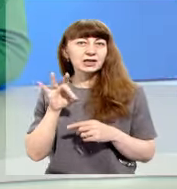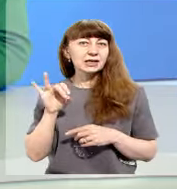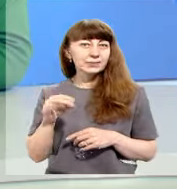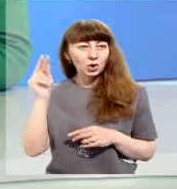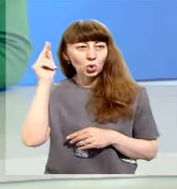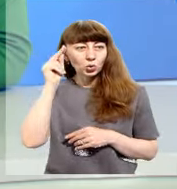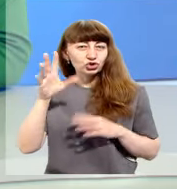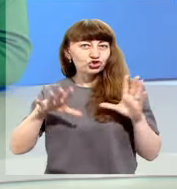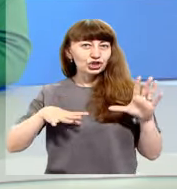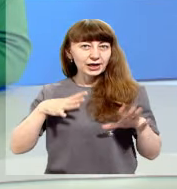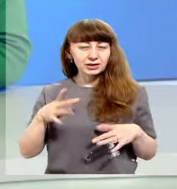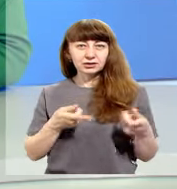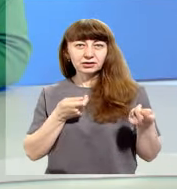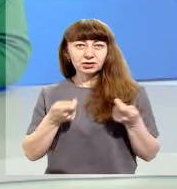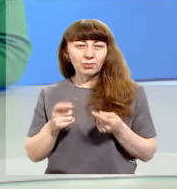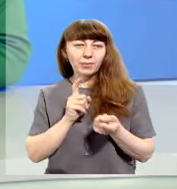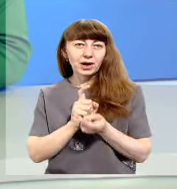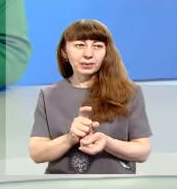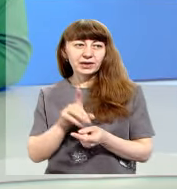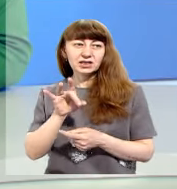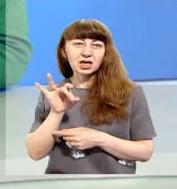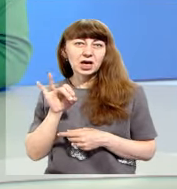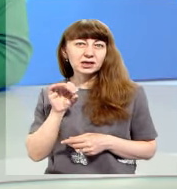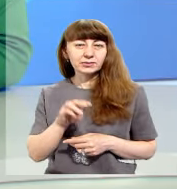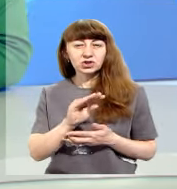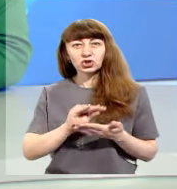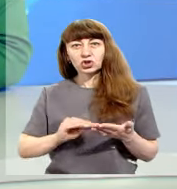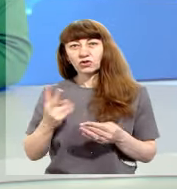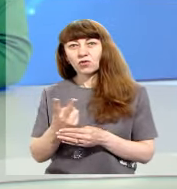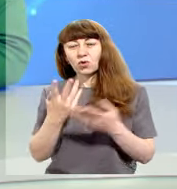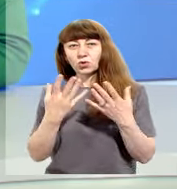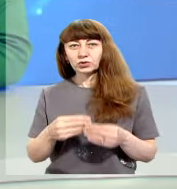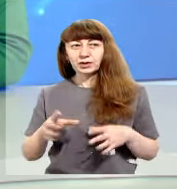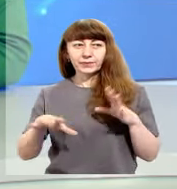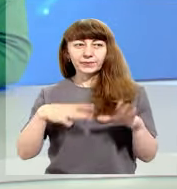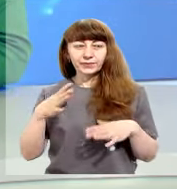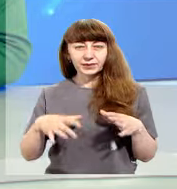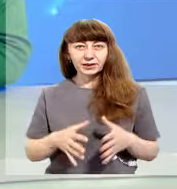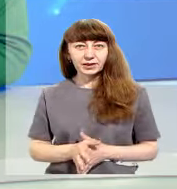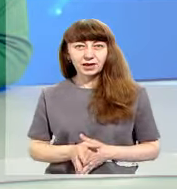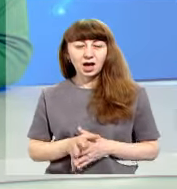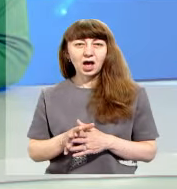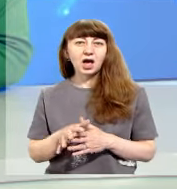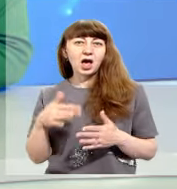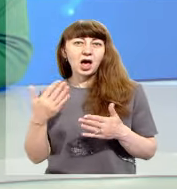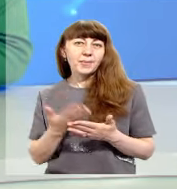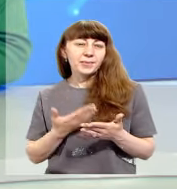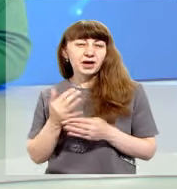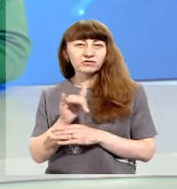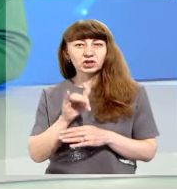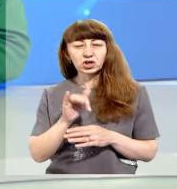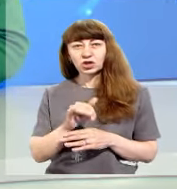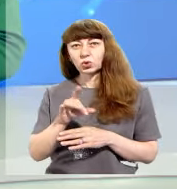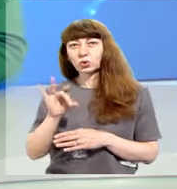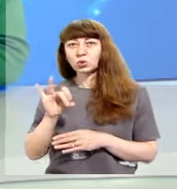которые организованы областным штабом по борьбе с терроризмом. В течение 2 дней вводные о заложенных взрывных устройствах и террористах